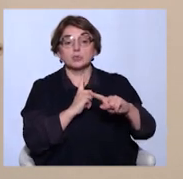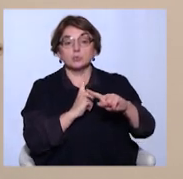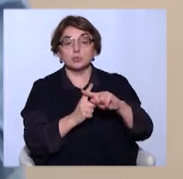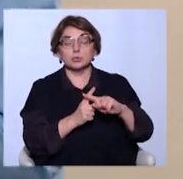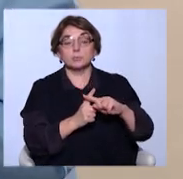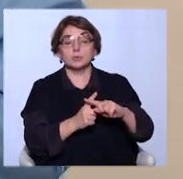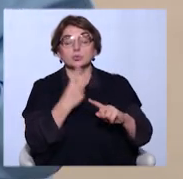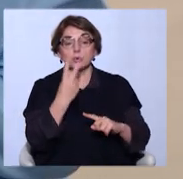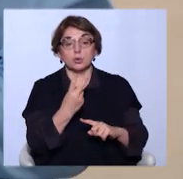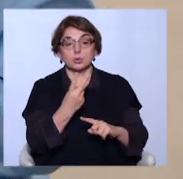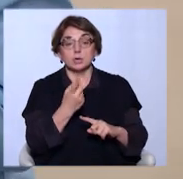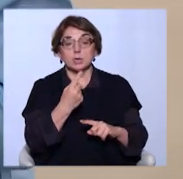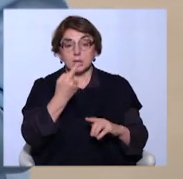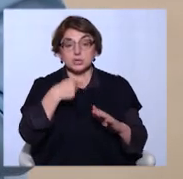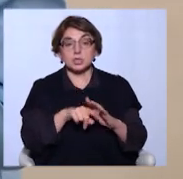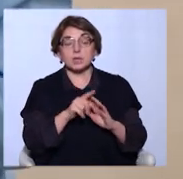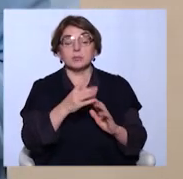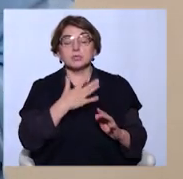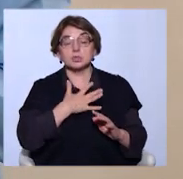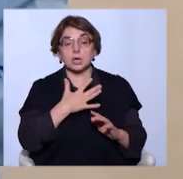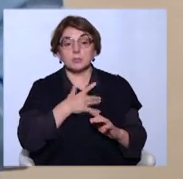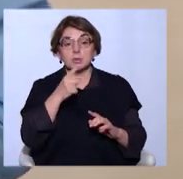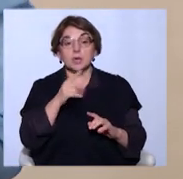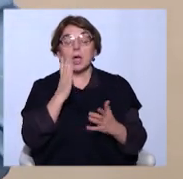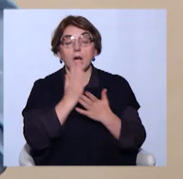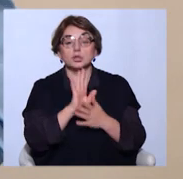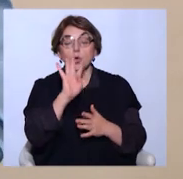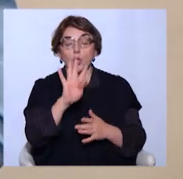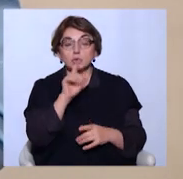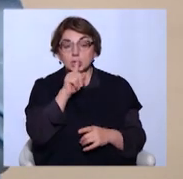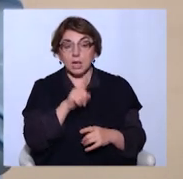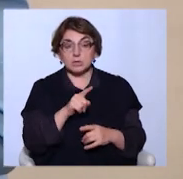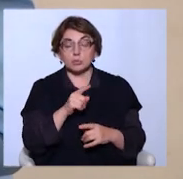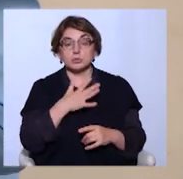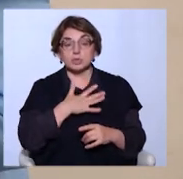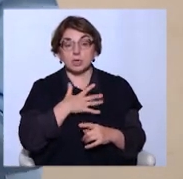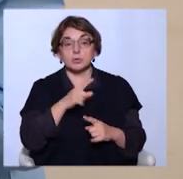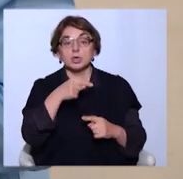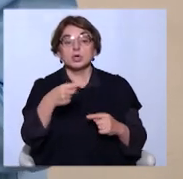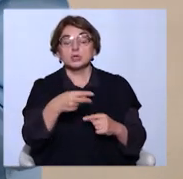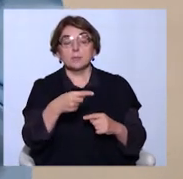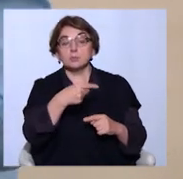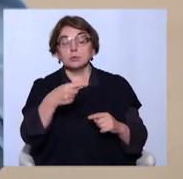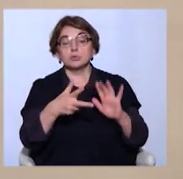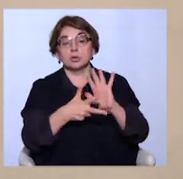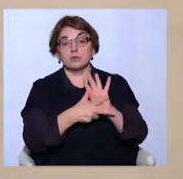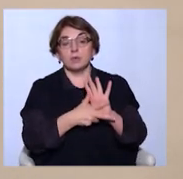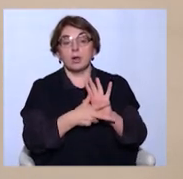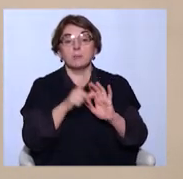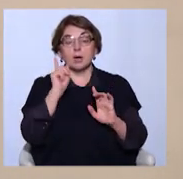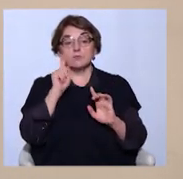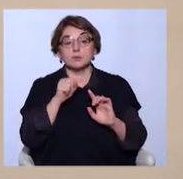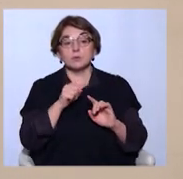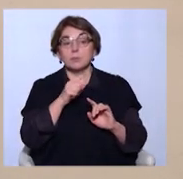გამოდის პლუს 2. რაც შეეხება ჟანგბადს, გვაქვს 4 ატომი ჟანგბადი, შესაბამისად მუხტი არის მინუს 8. მაგრამ ვიცით,